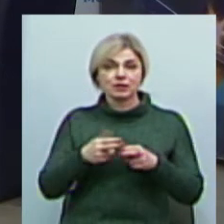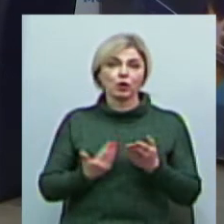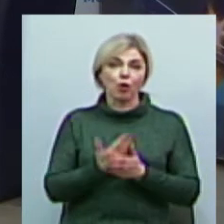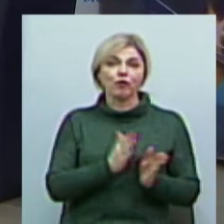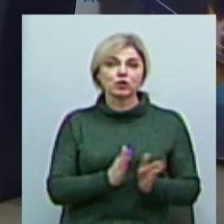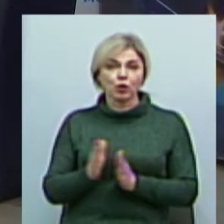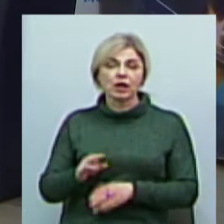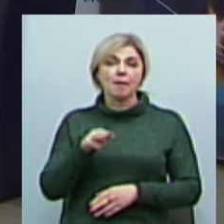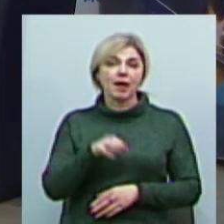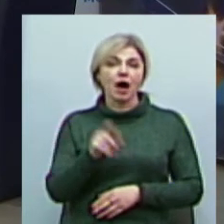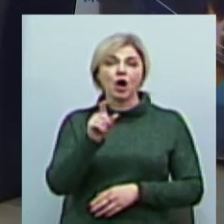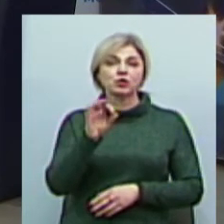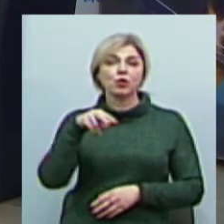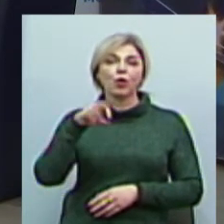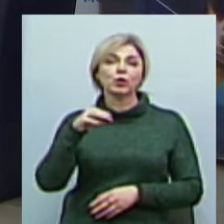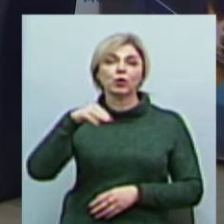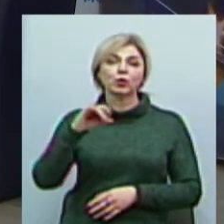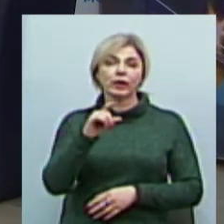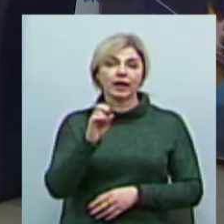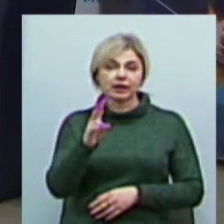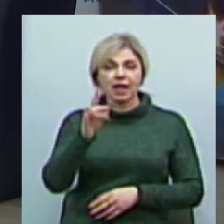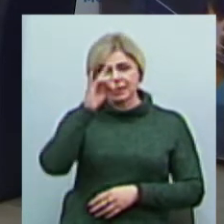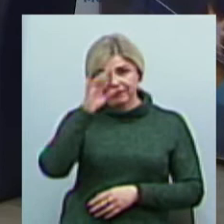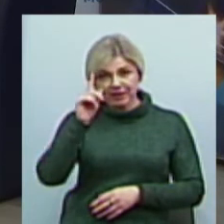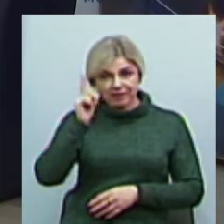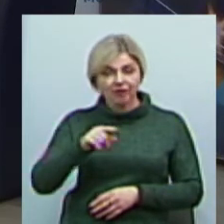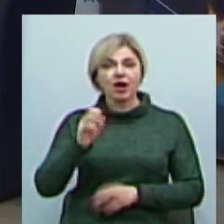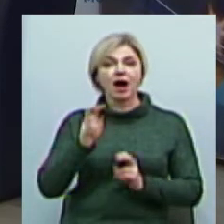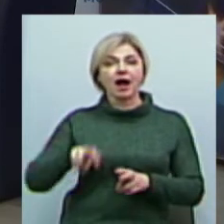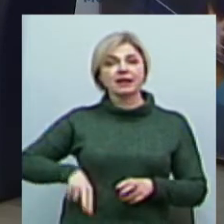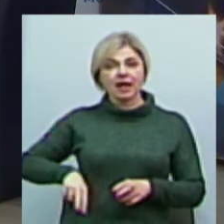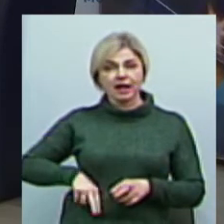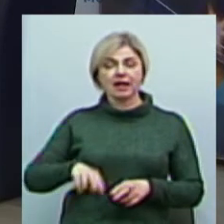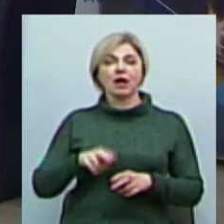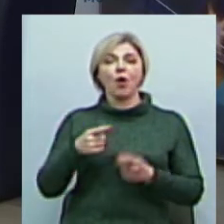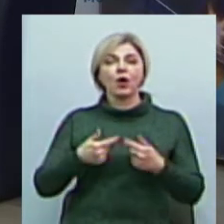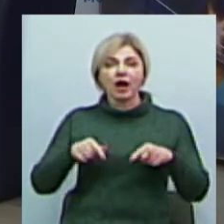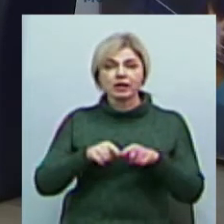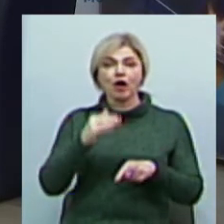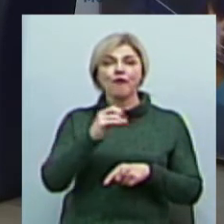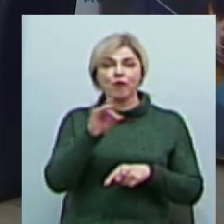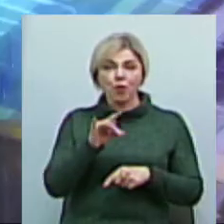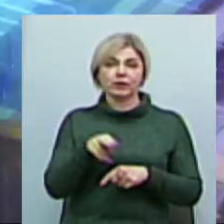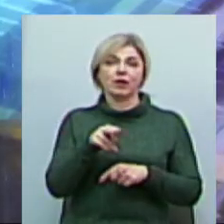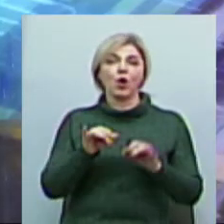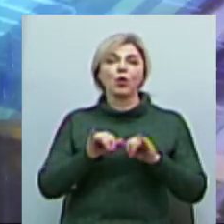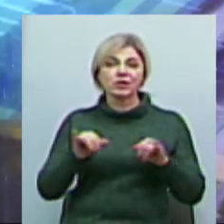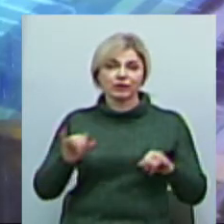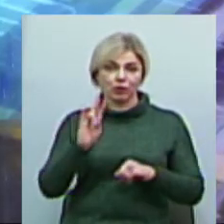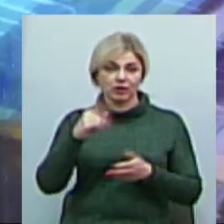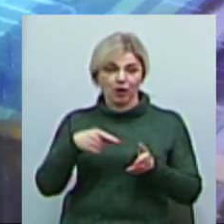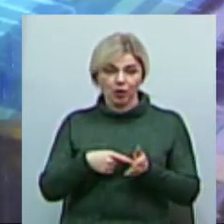Михайло Золотухін, також відомий нам як директор громадської організації Фонду розвитку міста Миколаєва, сьогодні наш гість.